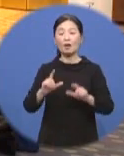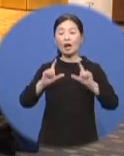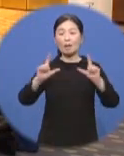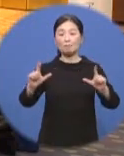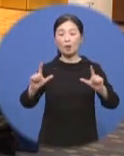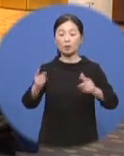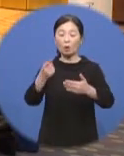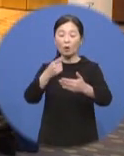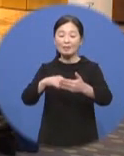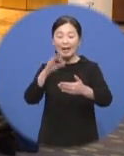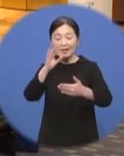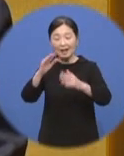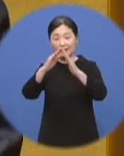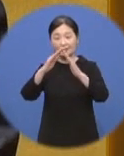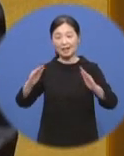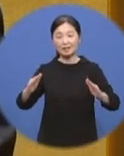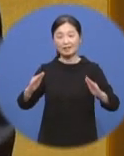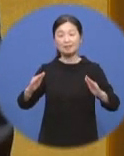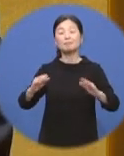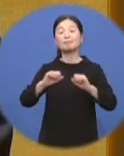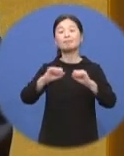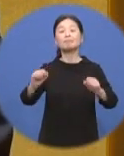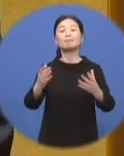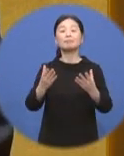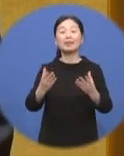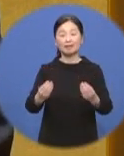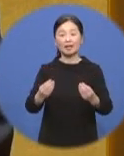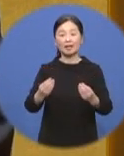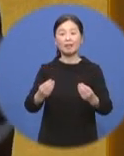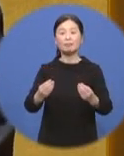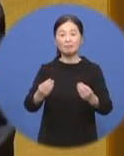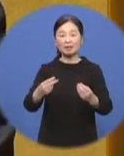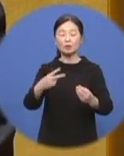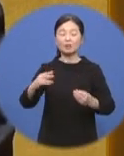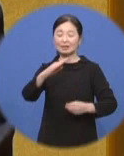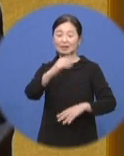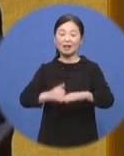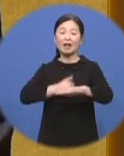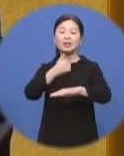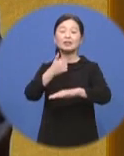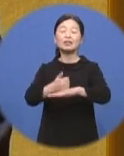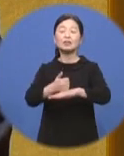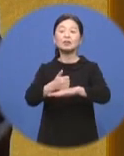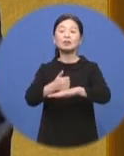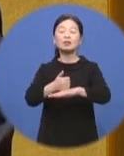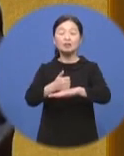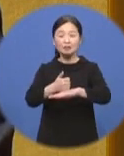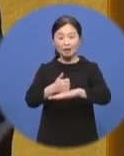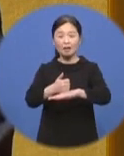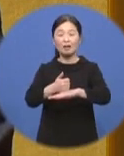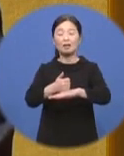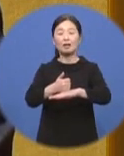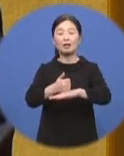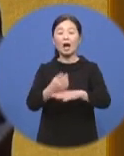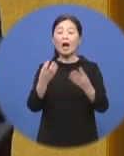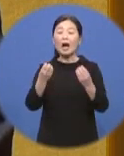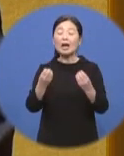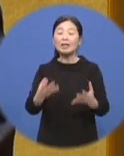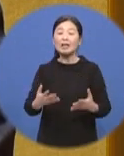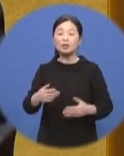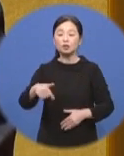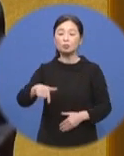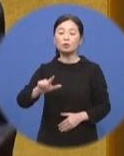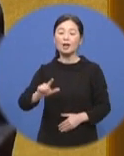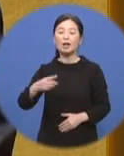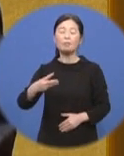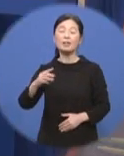が行われました。まず仁坂知事が67の事業者の73品目が新たにプレミア和